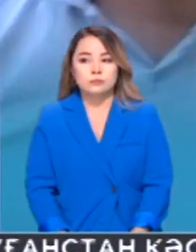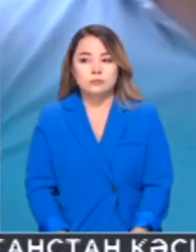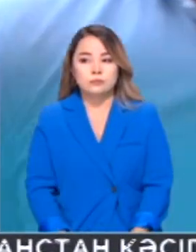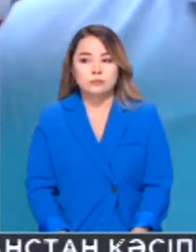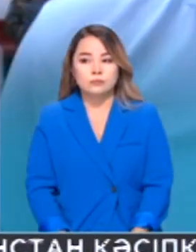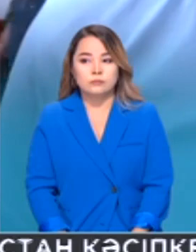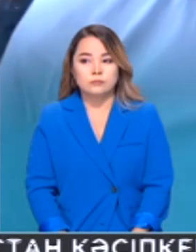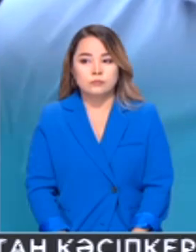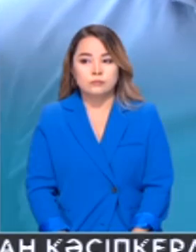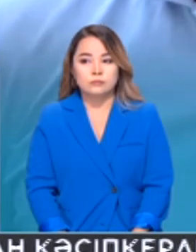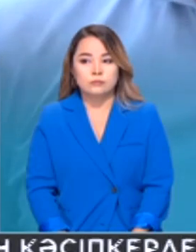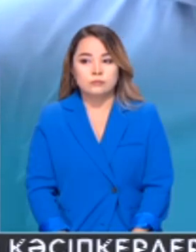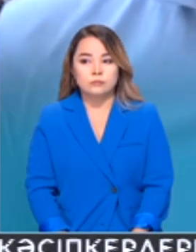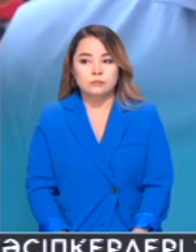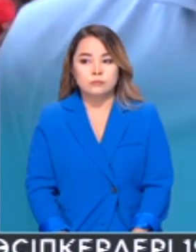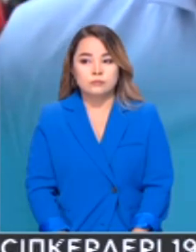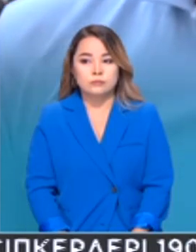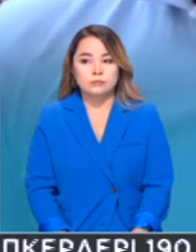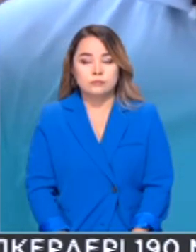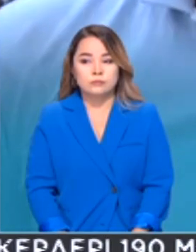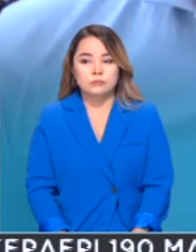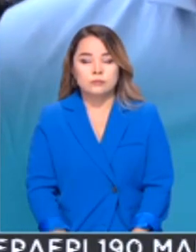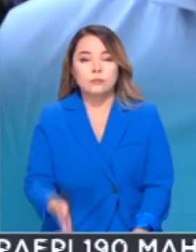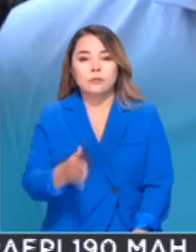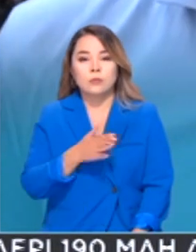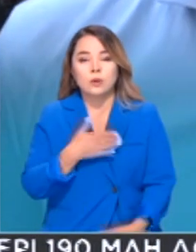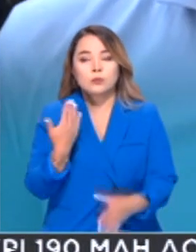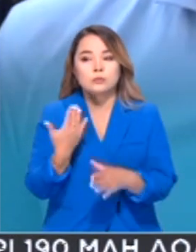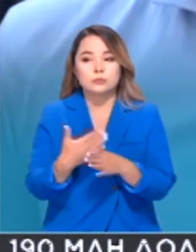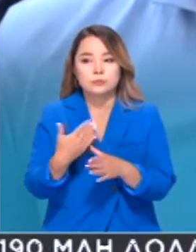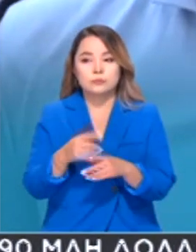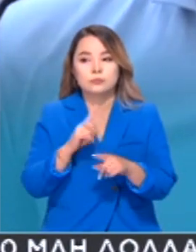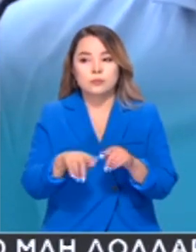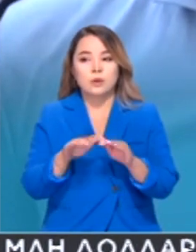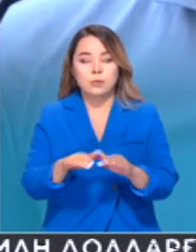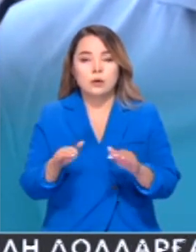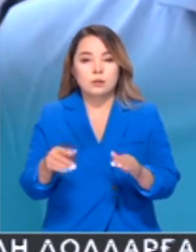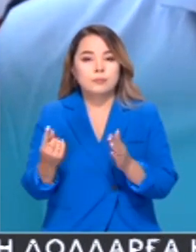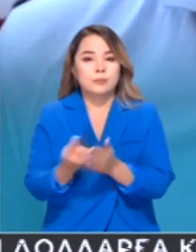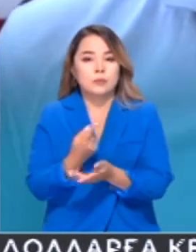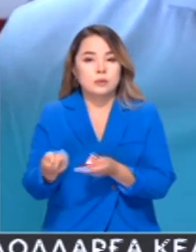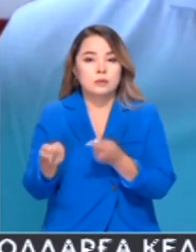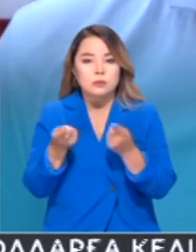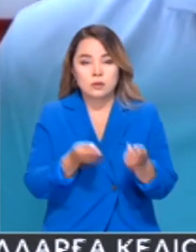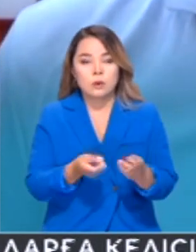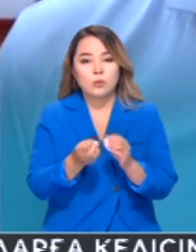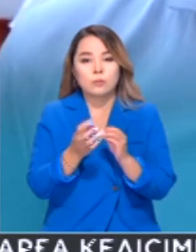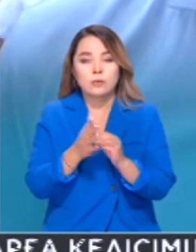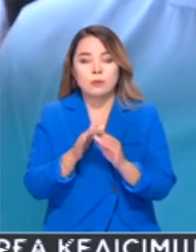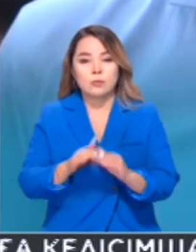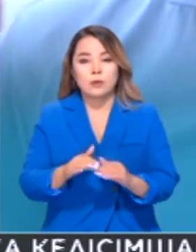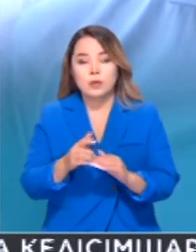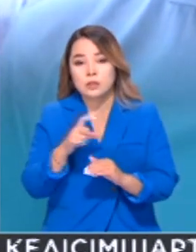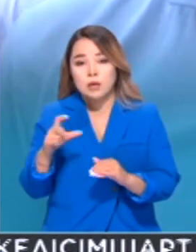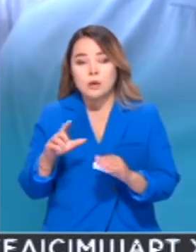Arkadaşlar, көмектестерім, мен төбесіне шықтым. Töpeden biri balaları düşürdüm. Sosun 15. etajdaki balaları,